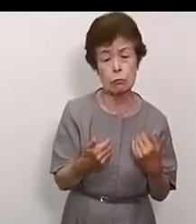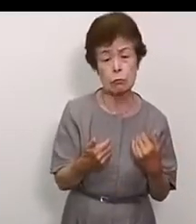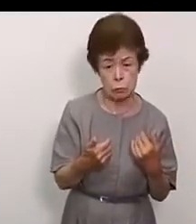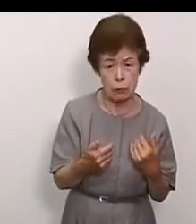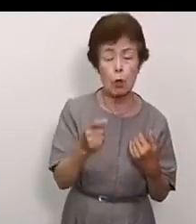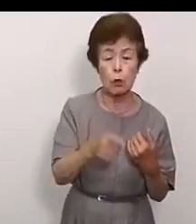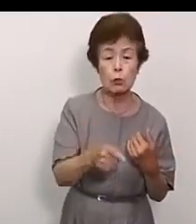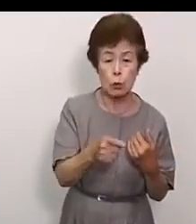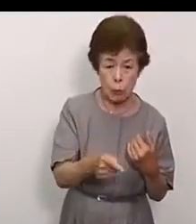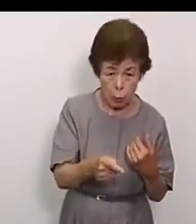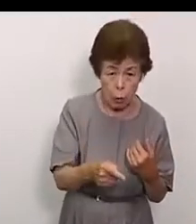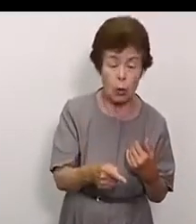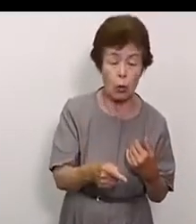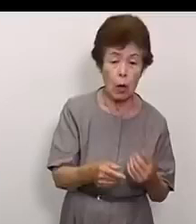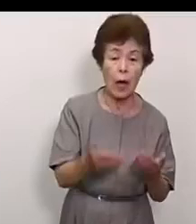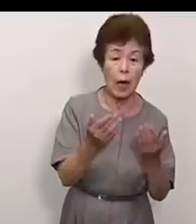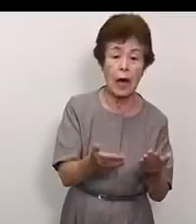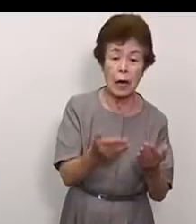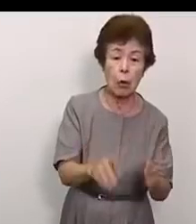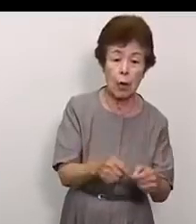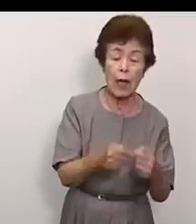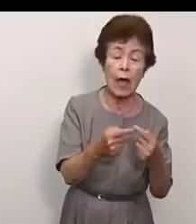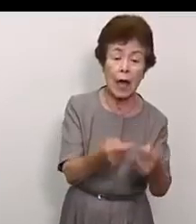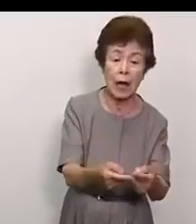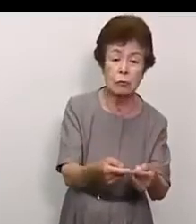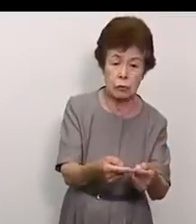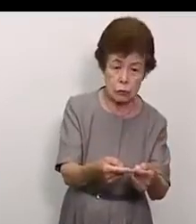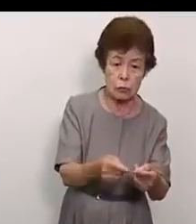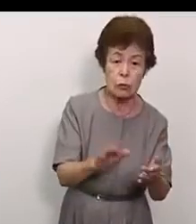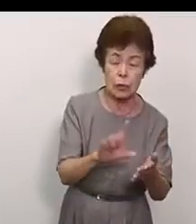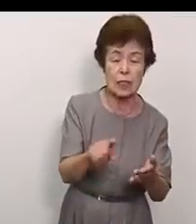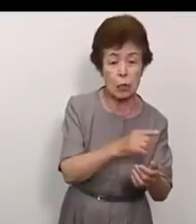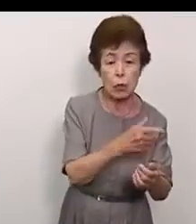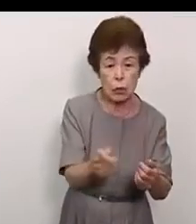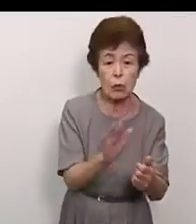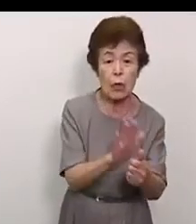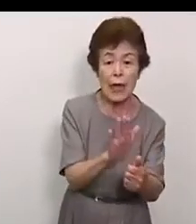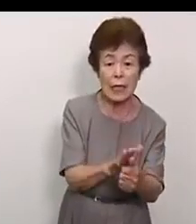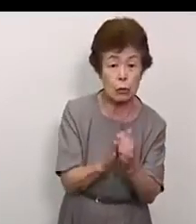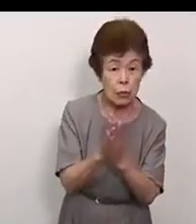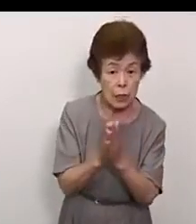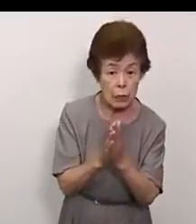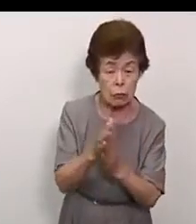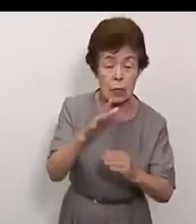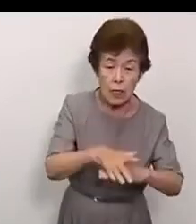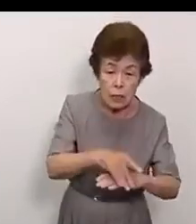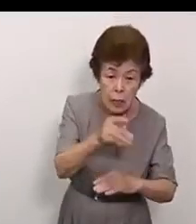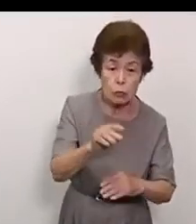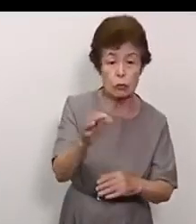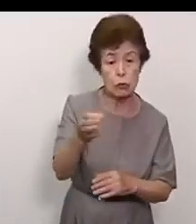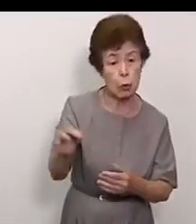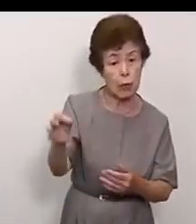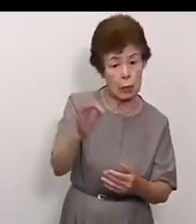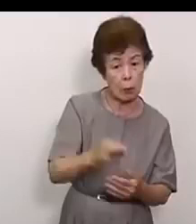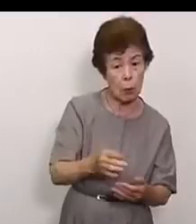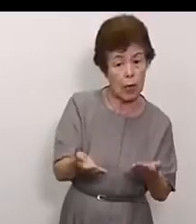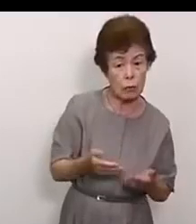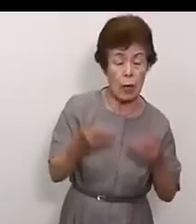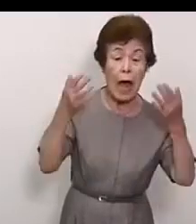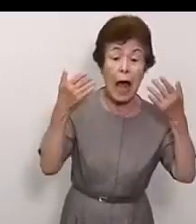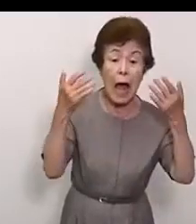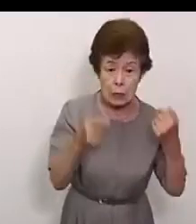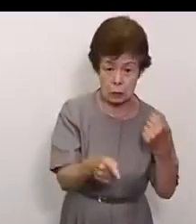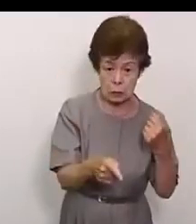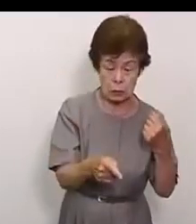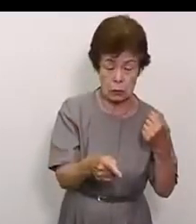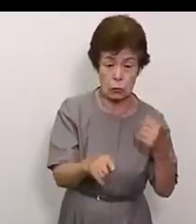の申請をしたとして、例えば入学後に申請があって最初にそのお金がもらえるのが秋なんですね。でそれも満額